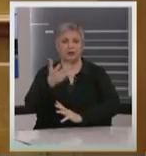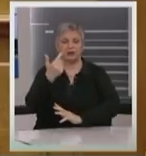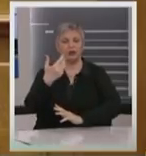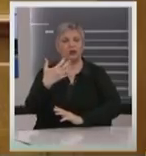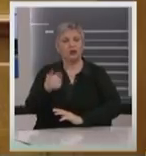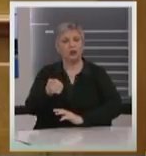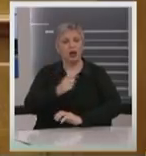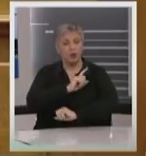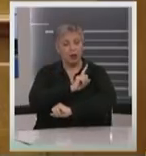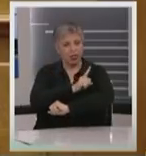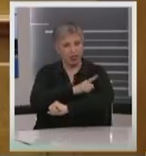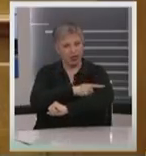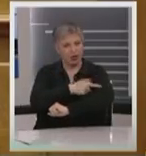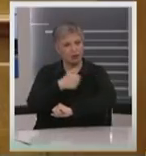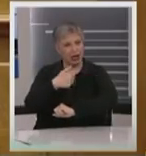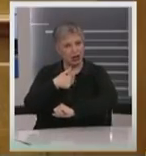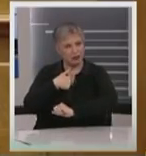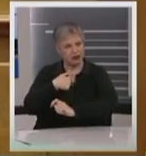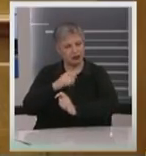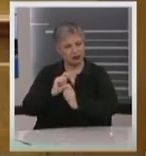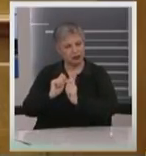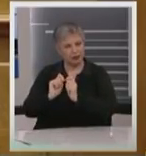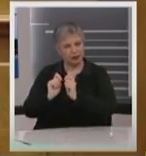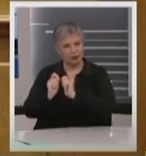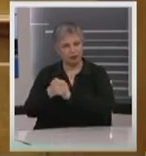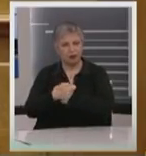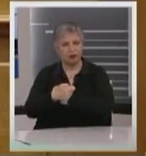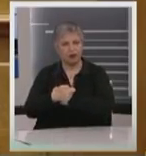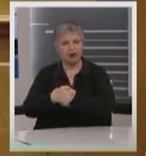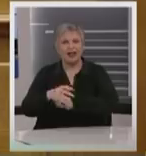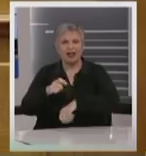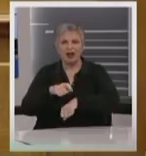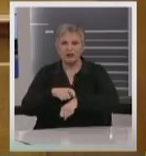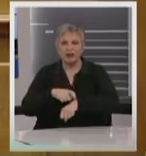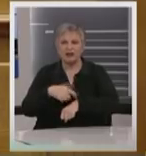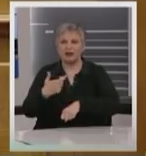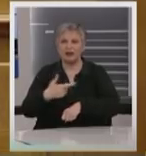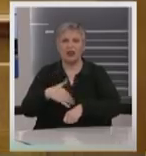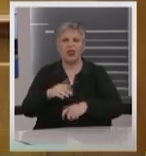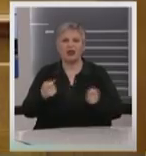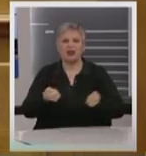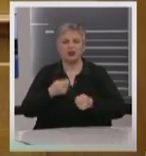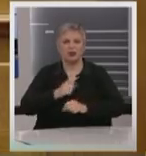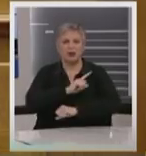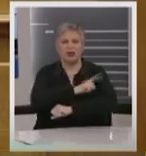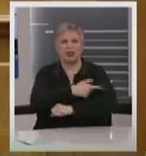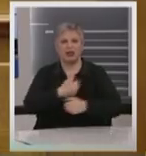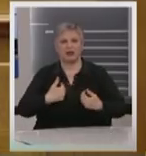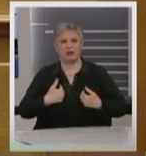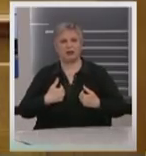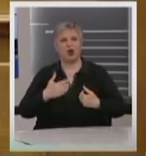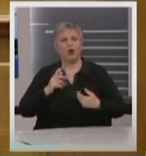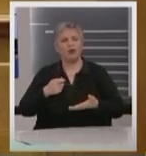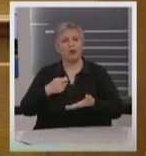δυνάμεις, οι οποίες είναι πολλές και είναι αναξιοποίητες. Μπορούμε να μειώσουμε τους φόρους και ταυτόχρονα να συγκρατήσουμε